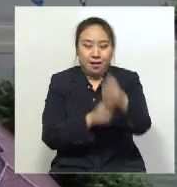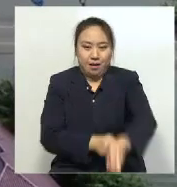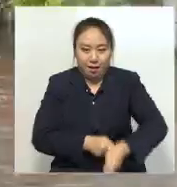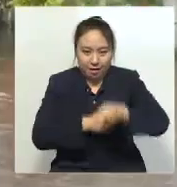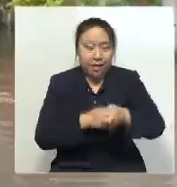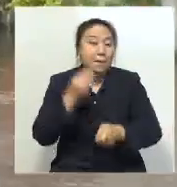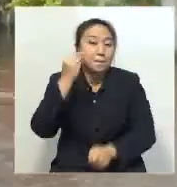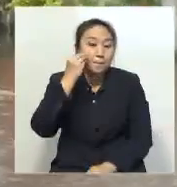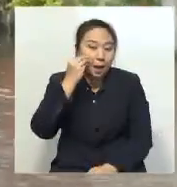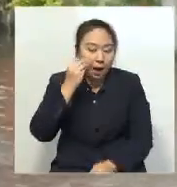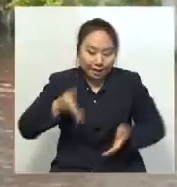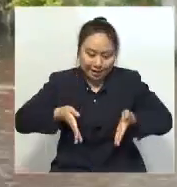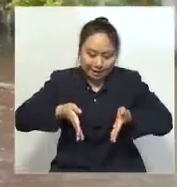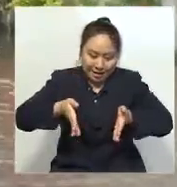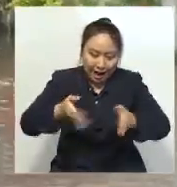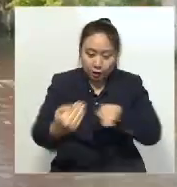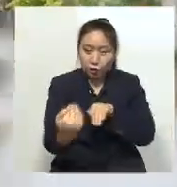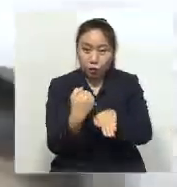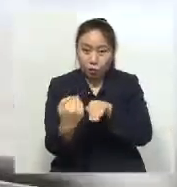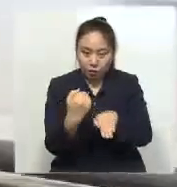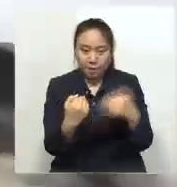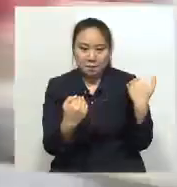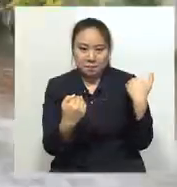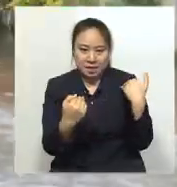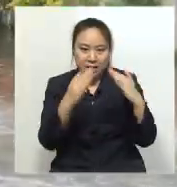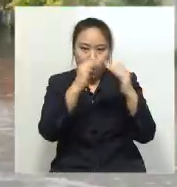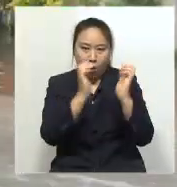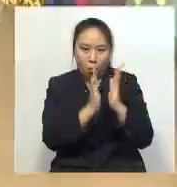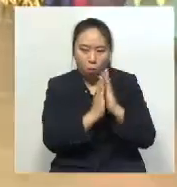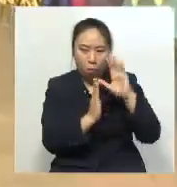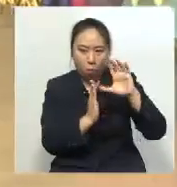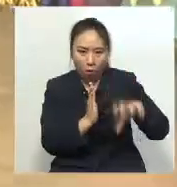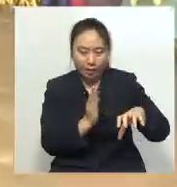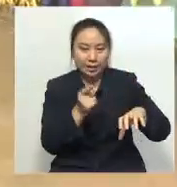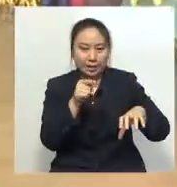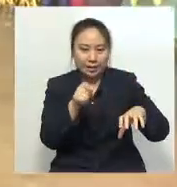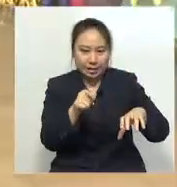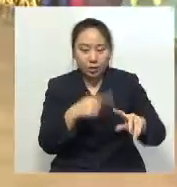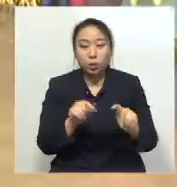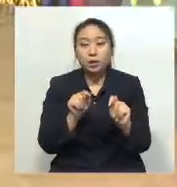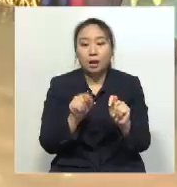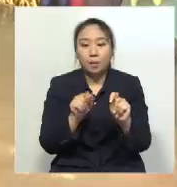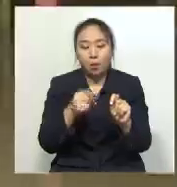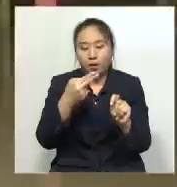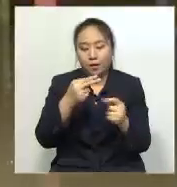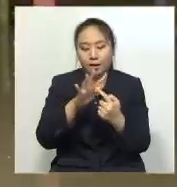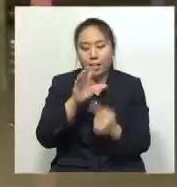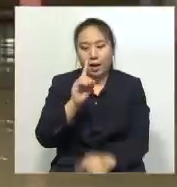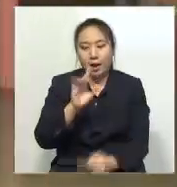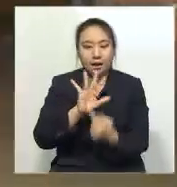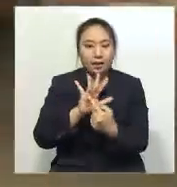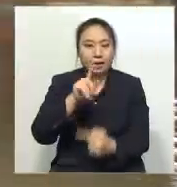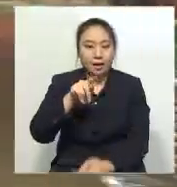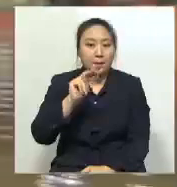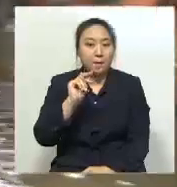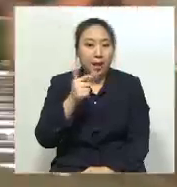าชนแล้วก็เส้นทางสัญจรนะคะก็ยังมีพื้นที่วัดคือวัดศรีบุญเรืองค่ะที่อยู่ในตำบลหาดแพงนะคะน้ำก็ท่ว